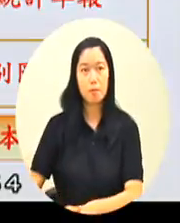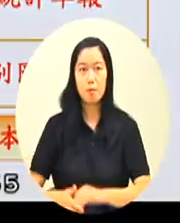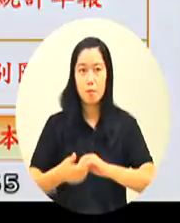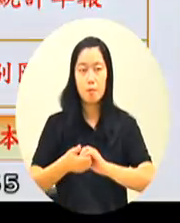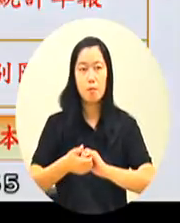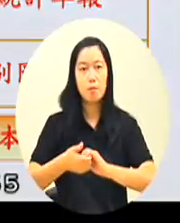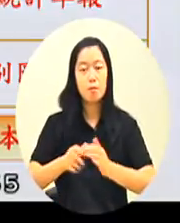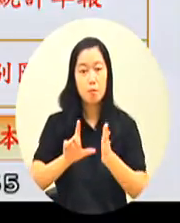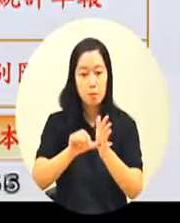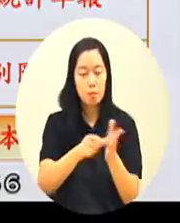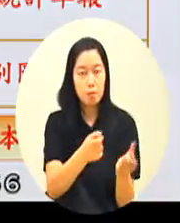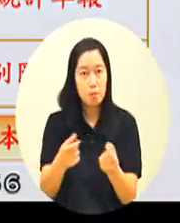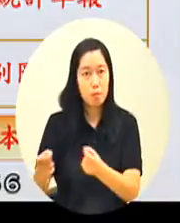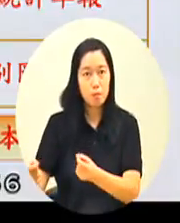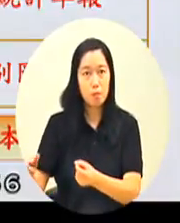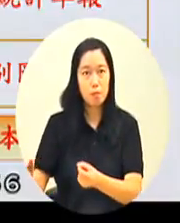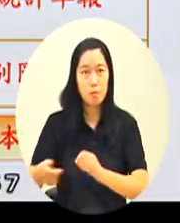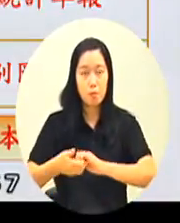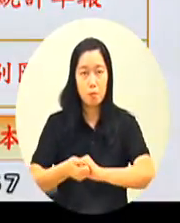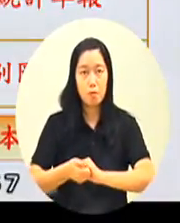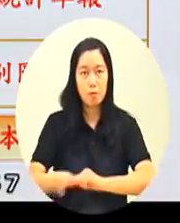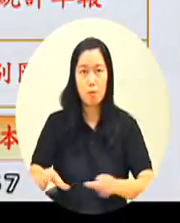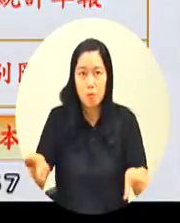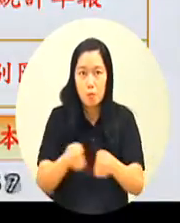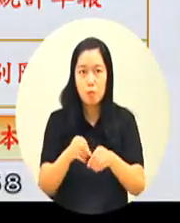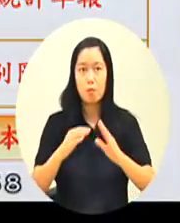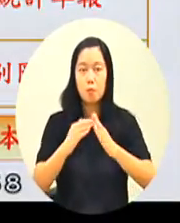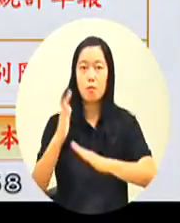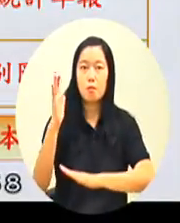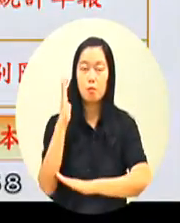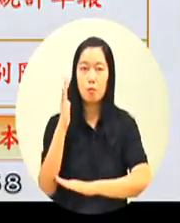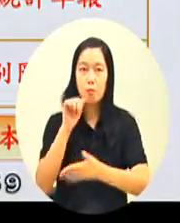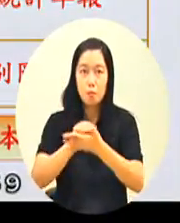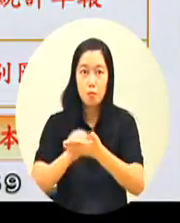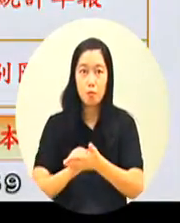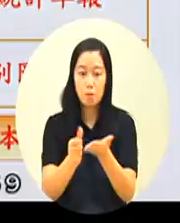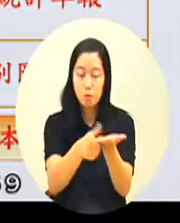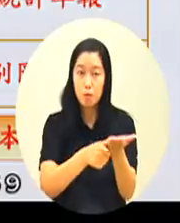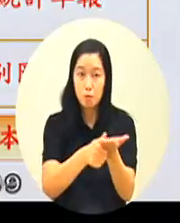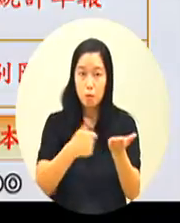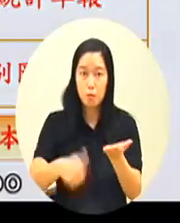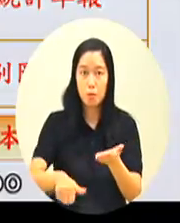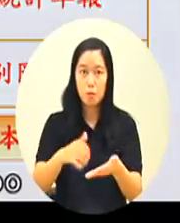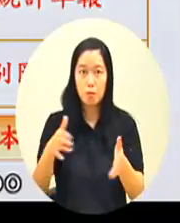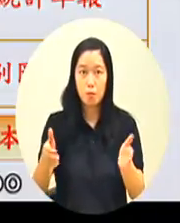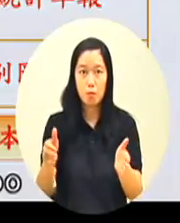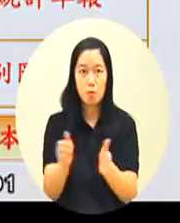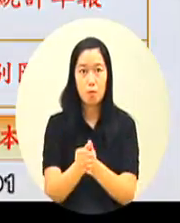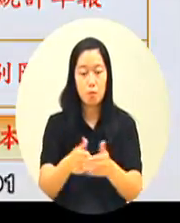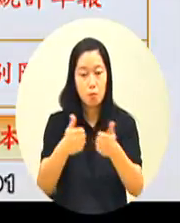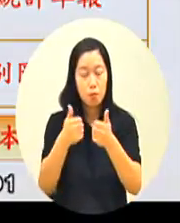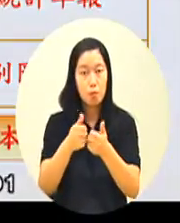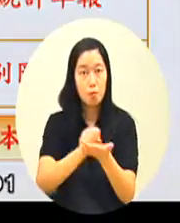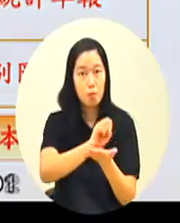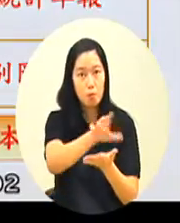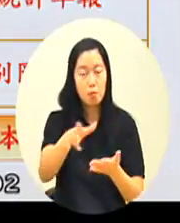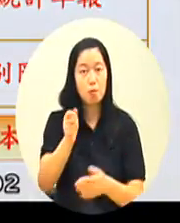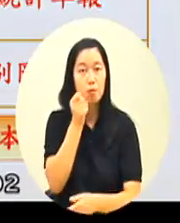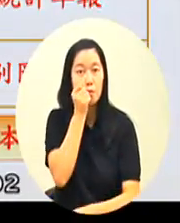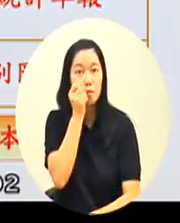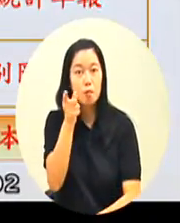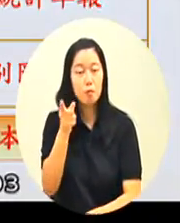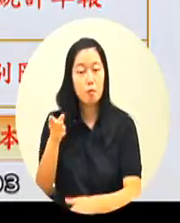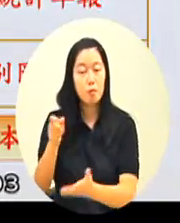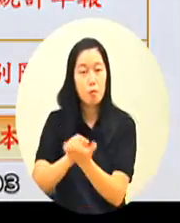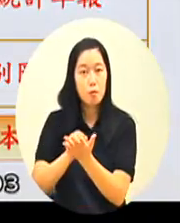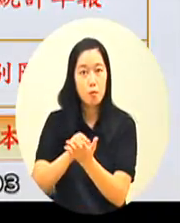汇编市政按月编汇编高雄市统计快报还有统计月报，然后5月份